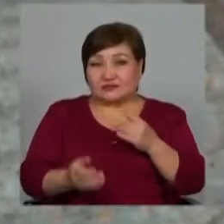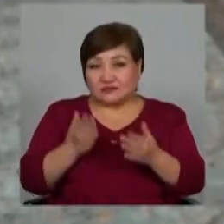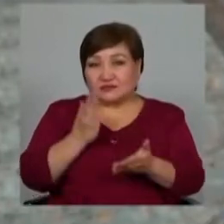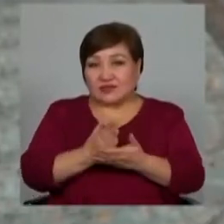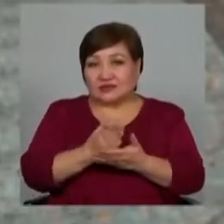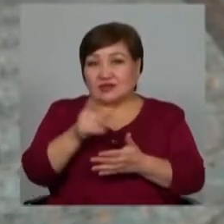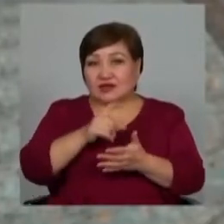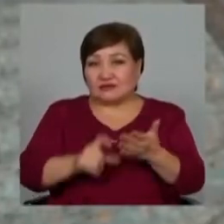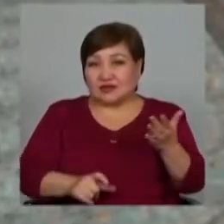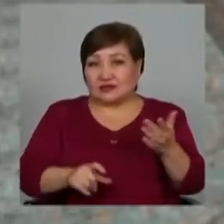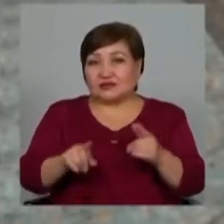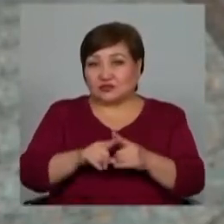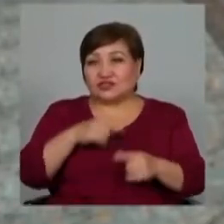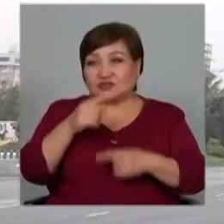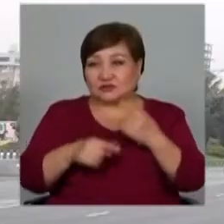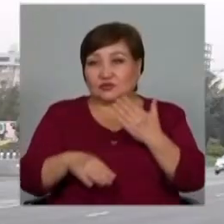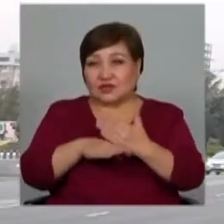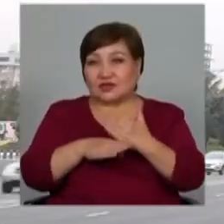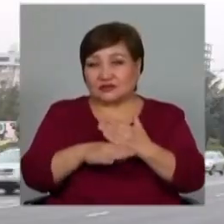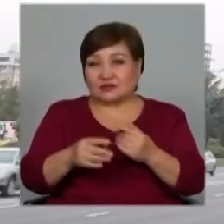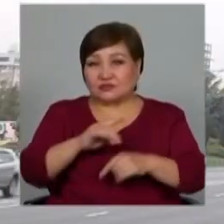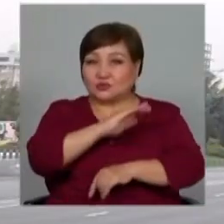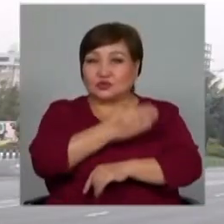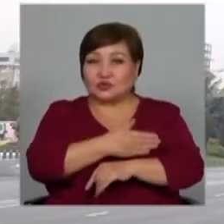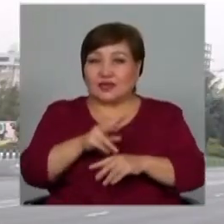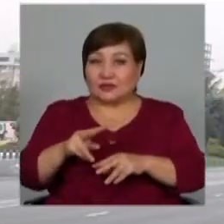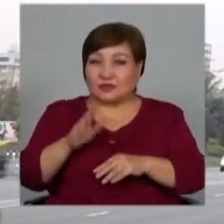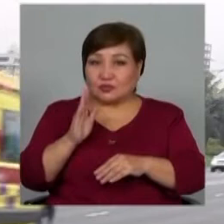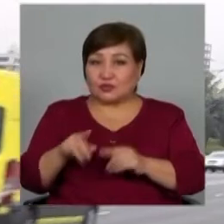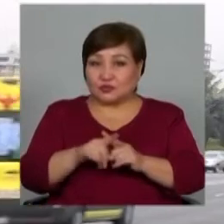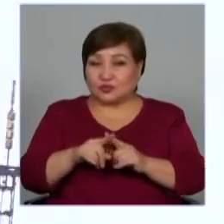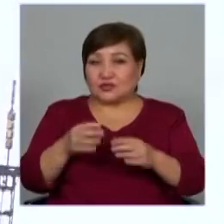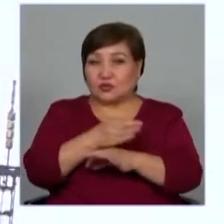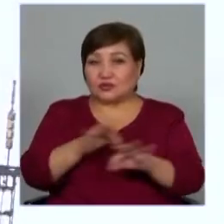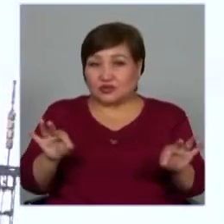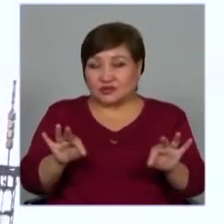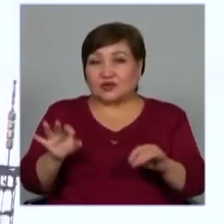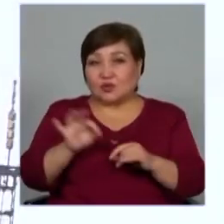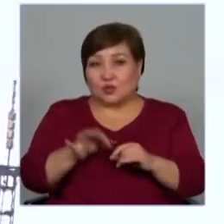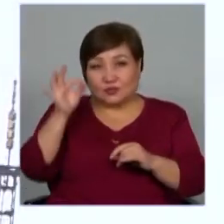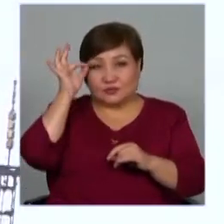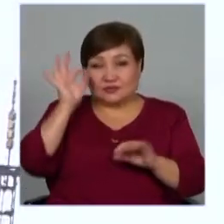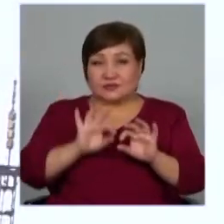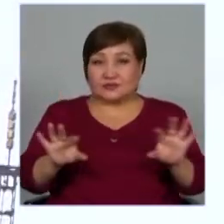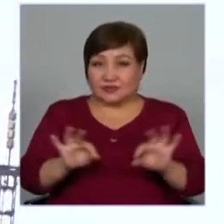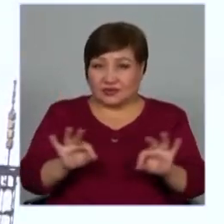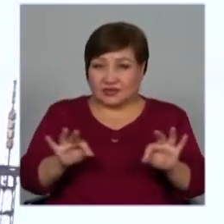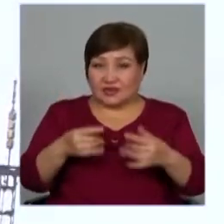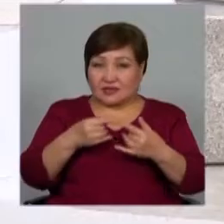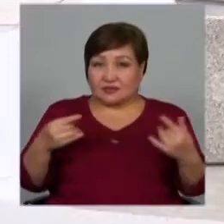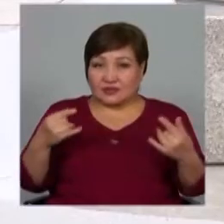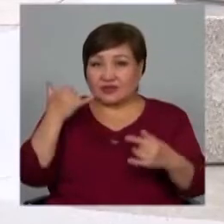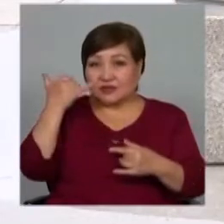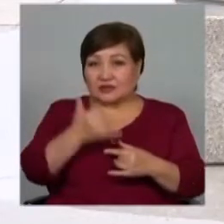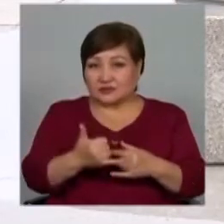Соның арқасында күшті әдебиетті болады. Тәуелсіздікке қатысты естелігін бөліскісі келетін жандар арнамызға хабарласып, кезекті бейне